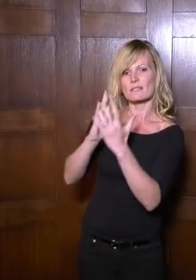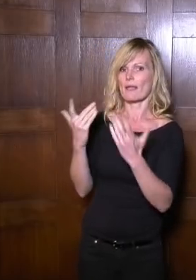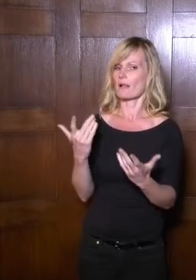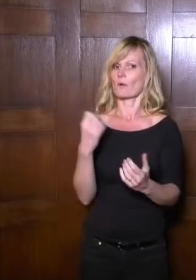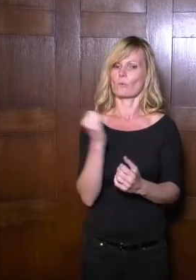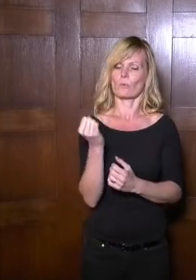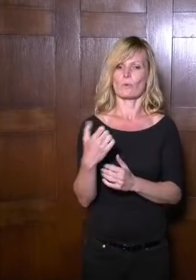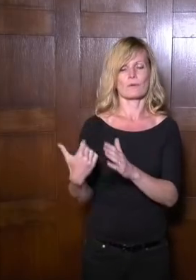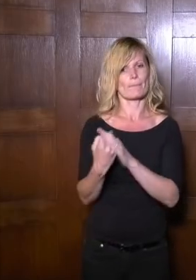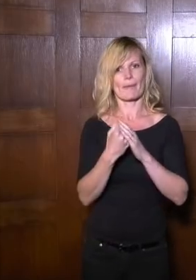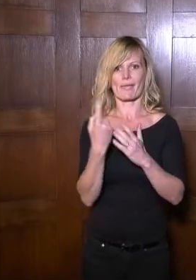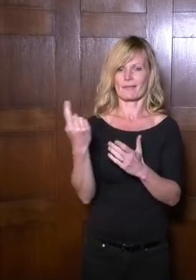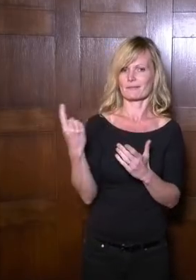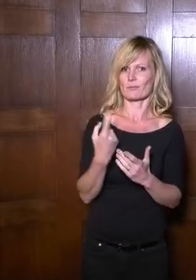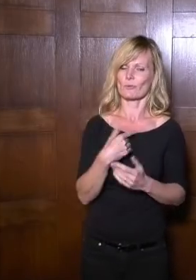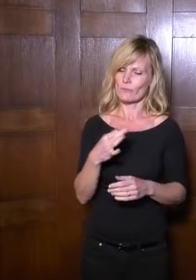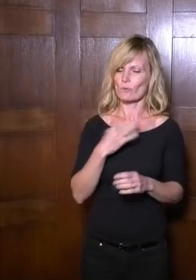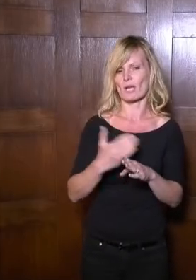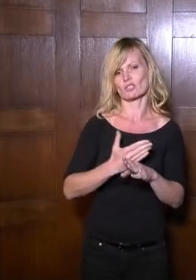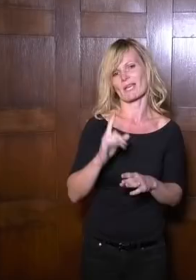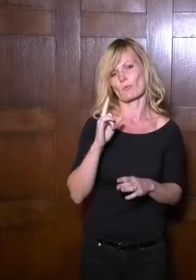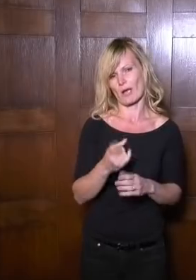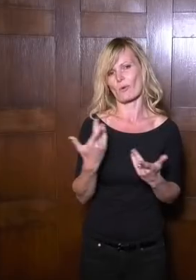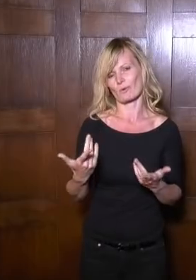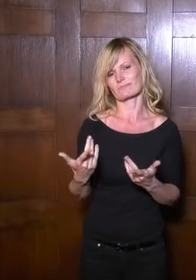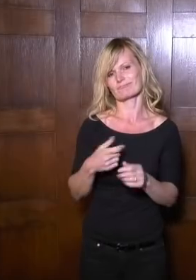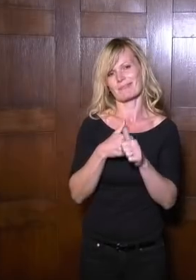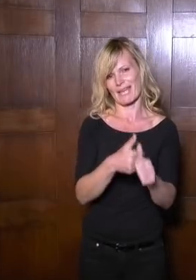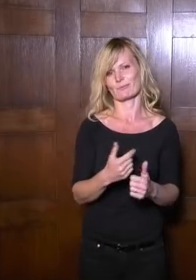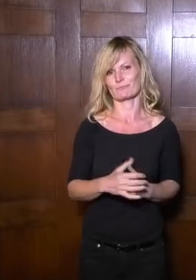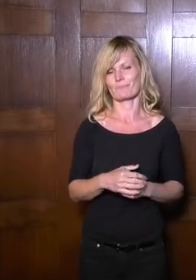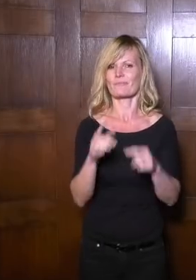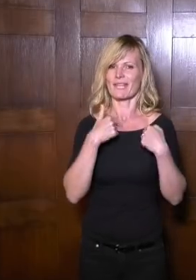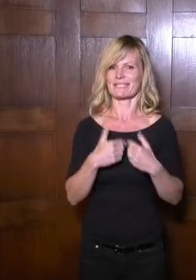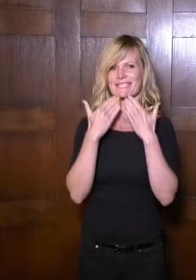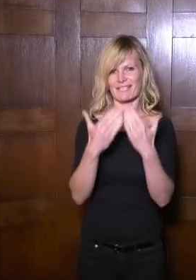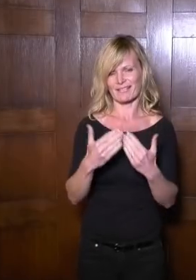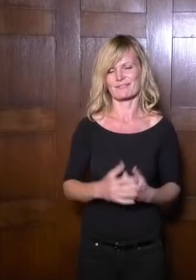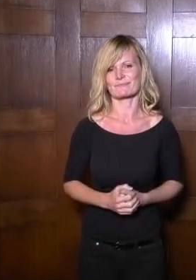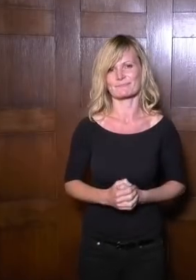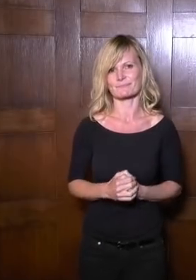prägt und was uns bei der Entscheidung auch mitleiten wird. Herzlichen Dank.